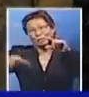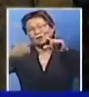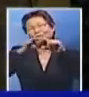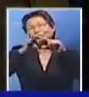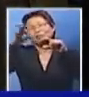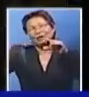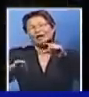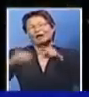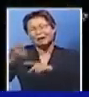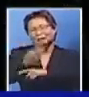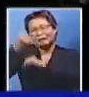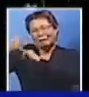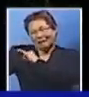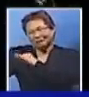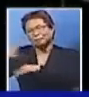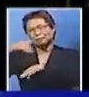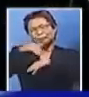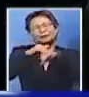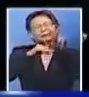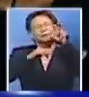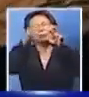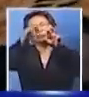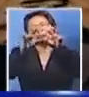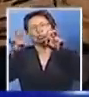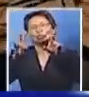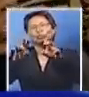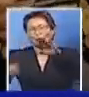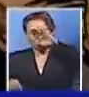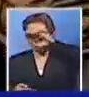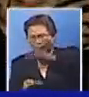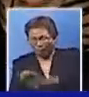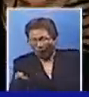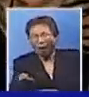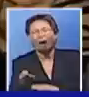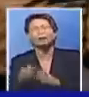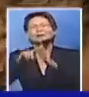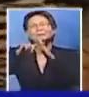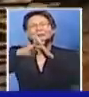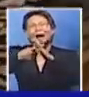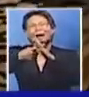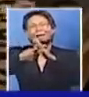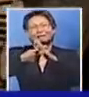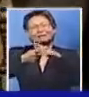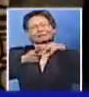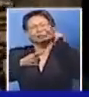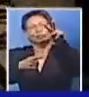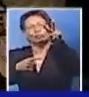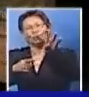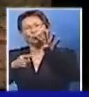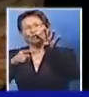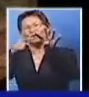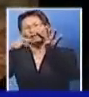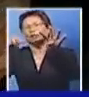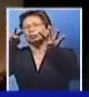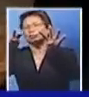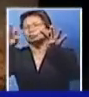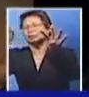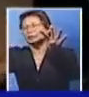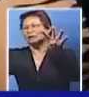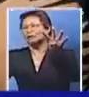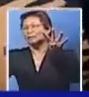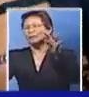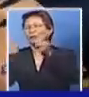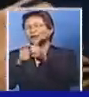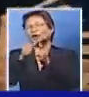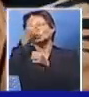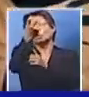menyambung latihan fasa akhir pada 30 Julai. Acara pencak silat bakal membuka kempen bermula 24 hingga 29 Ogos